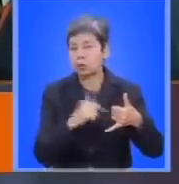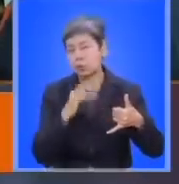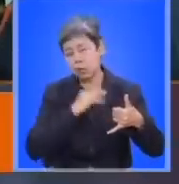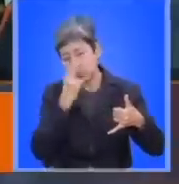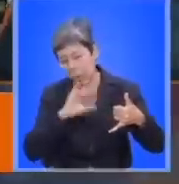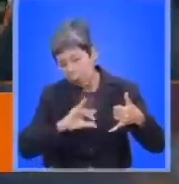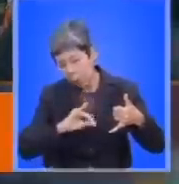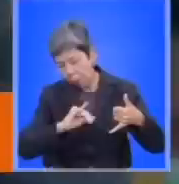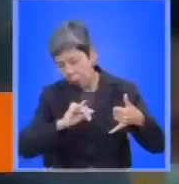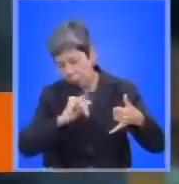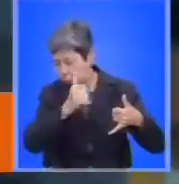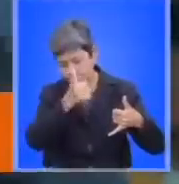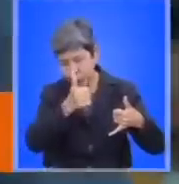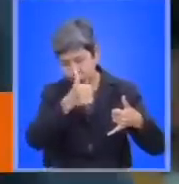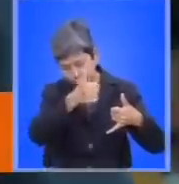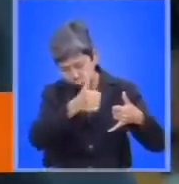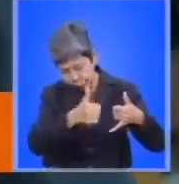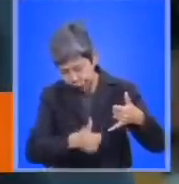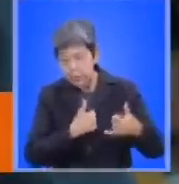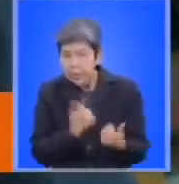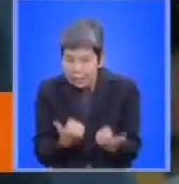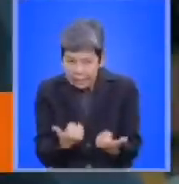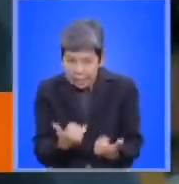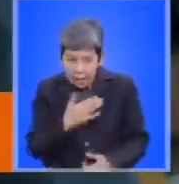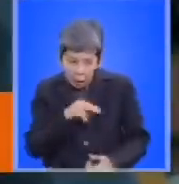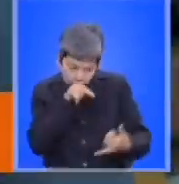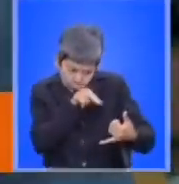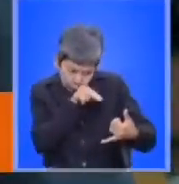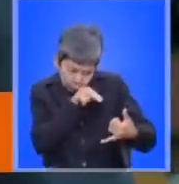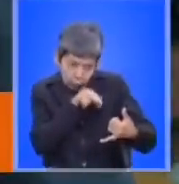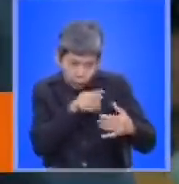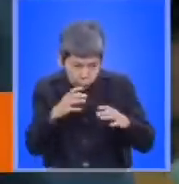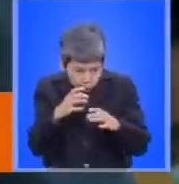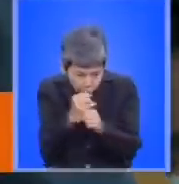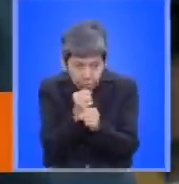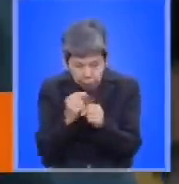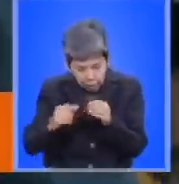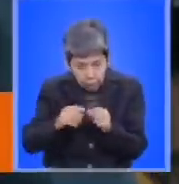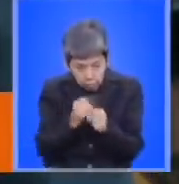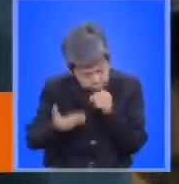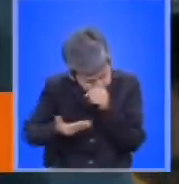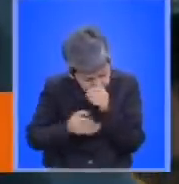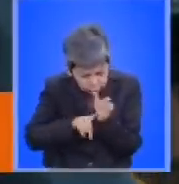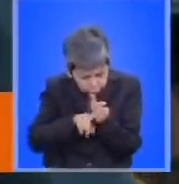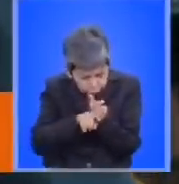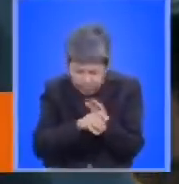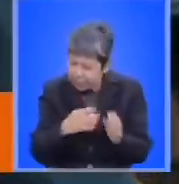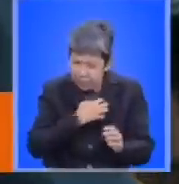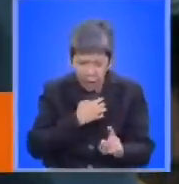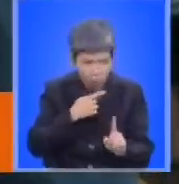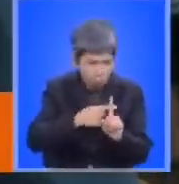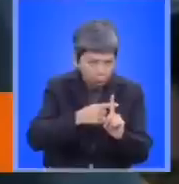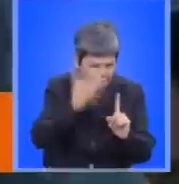ดีทุกอย่างนะครับเพียงแต่ว่าเราตอนนี้เราแค่รอผลว่าให้ผลตรวจเนี่ยมันเป็นลบนะ